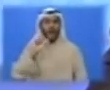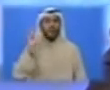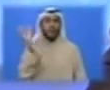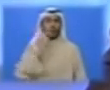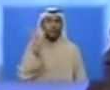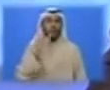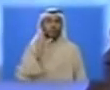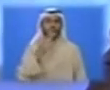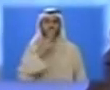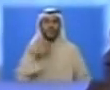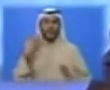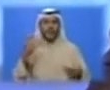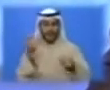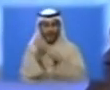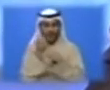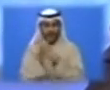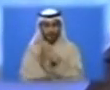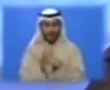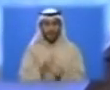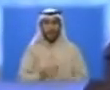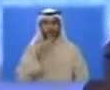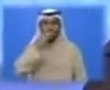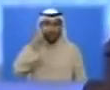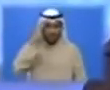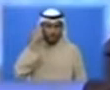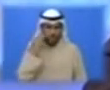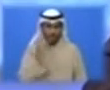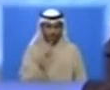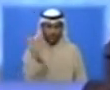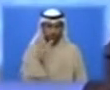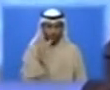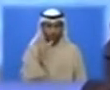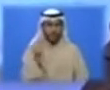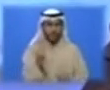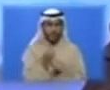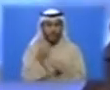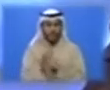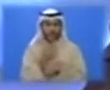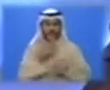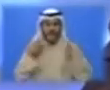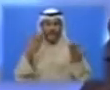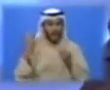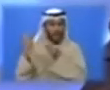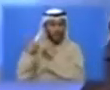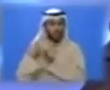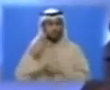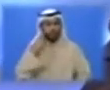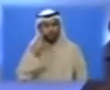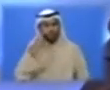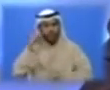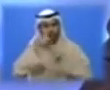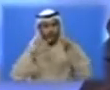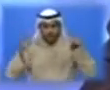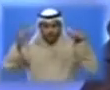مجال العمل الخيري والتطوعي في المجتمعات. وكان المؤتمر قد أوصى في ختام فعالياته بإصدار